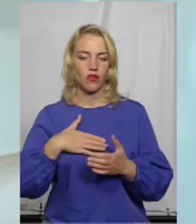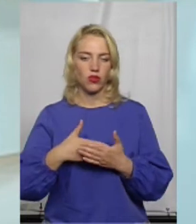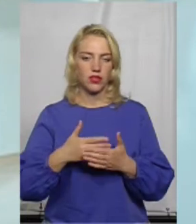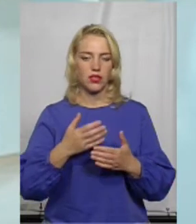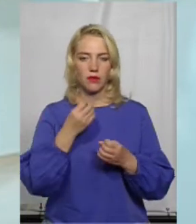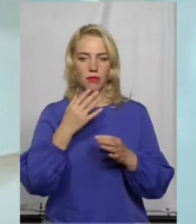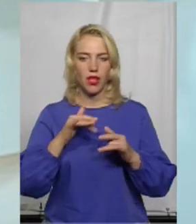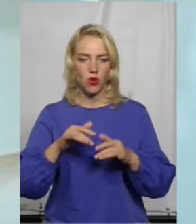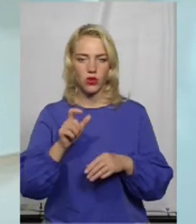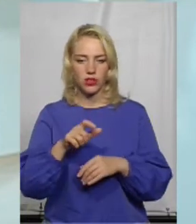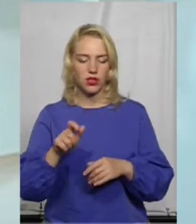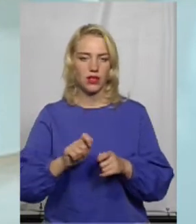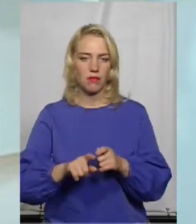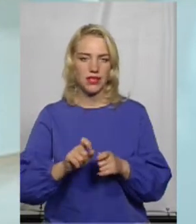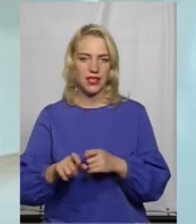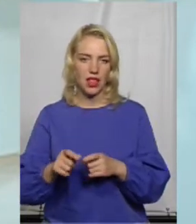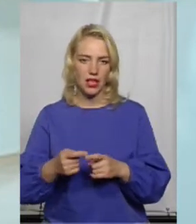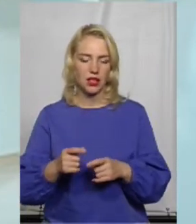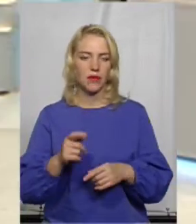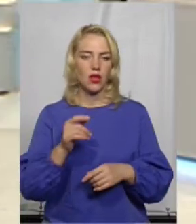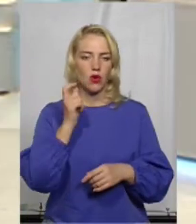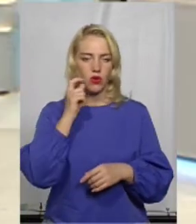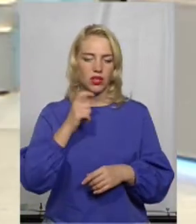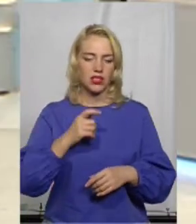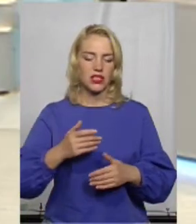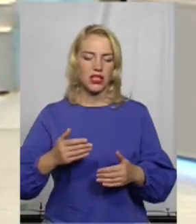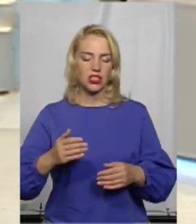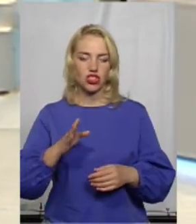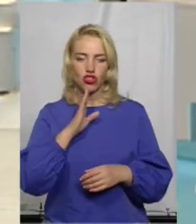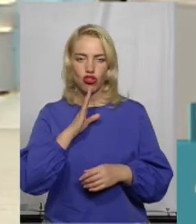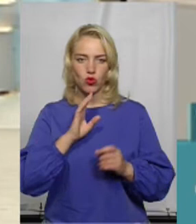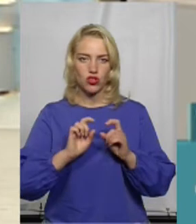волонтерам, благодійникам, меценатам, Українському жіночому фонду,